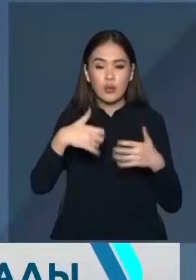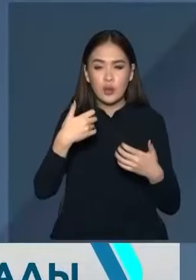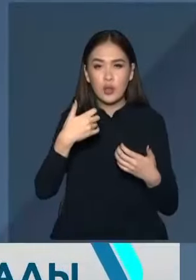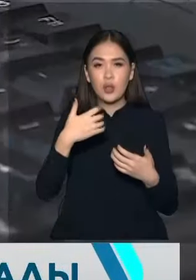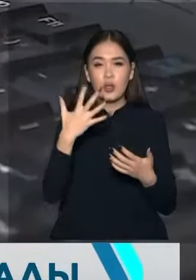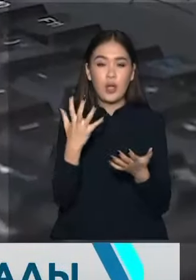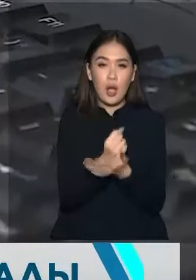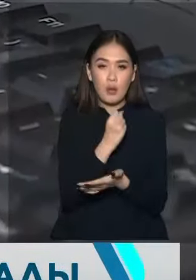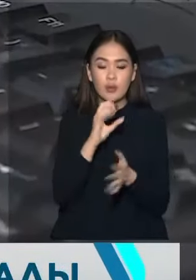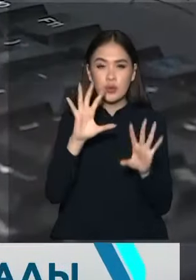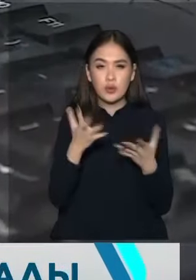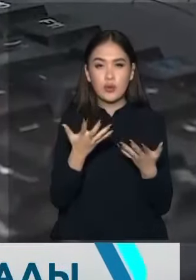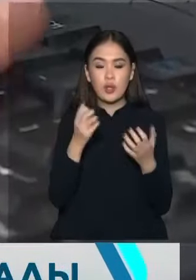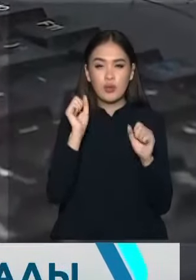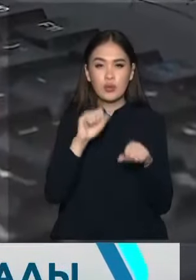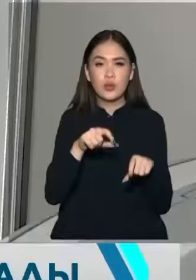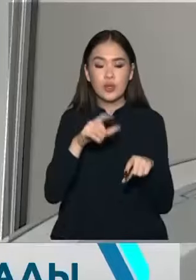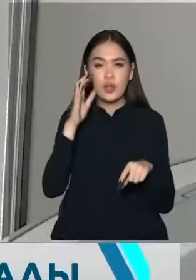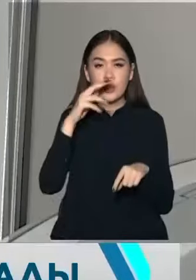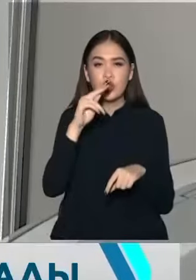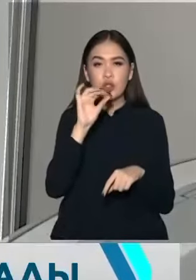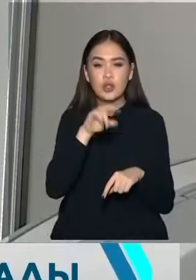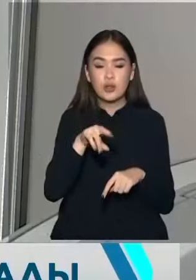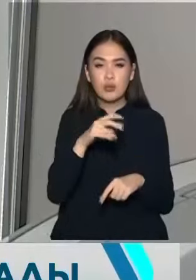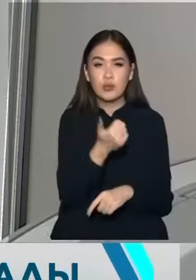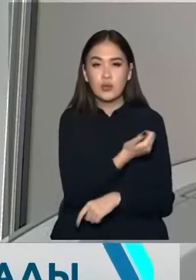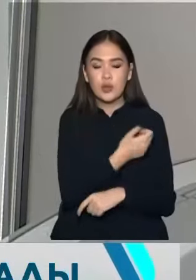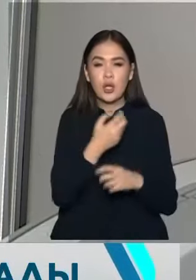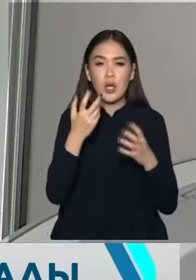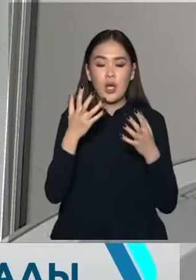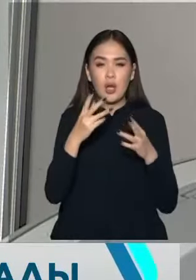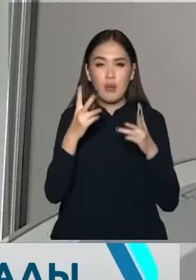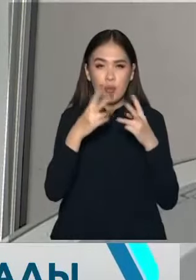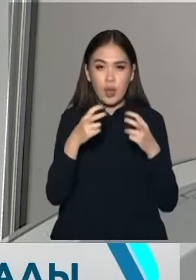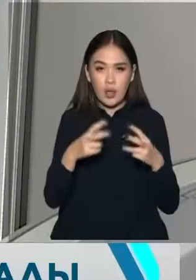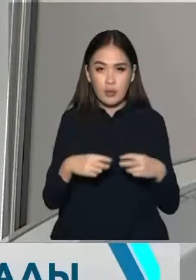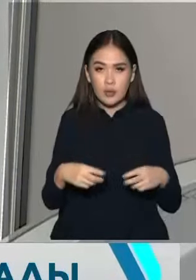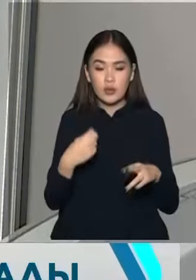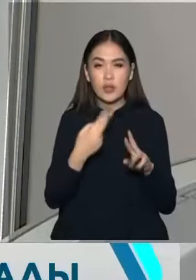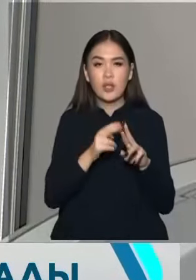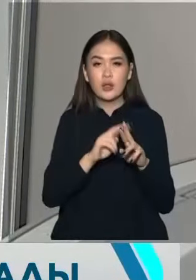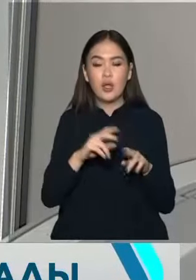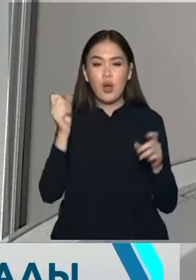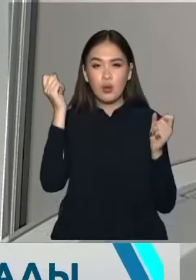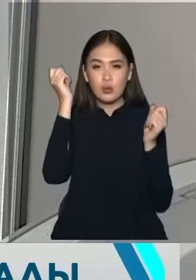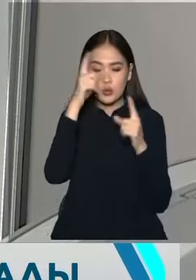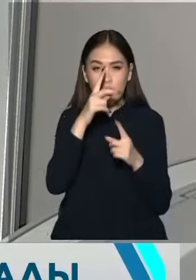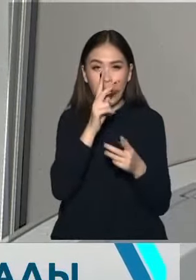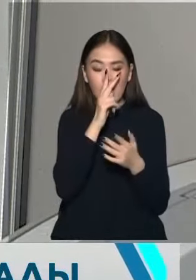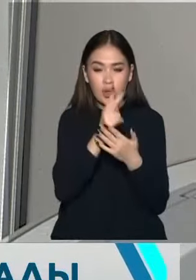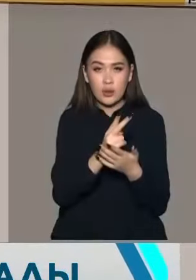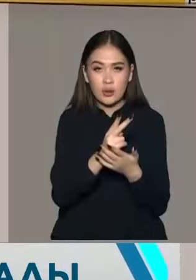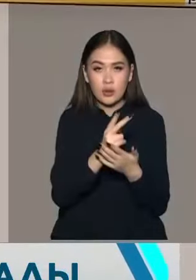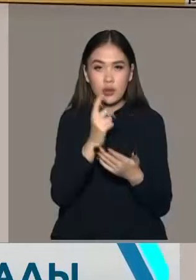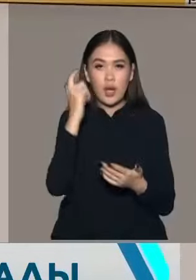болса, ол иттерді мынау чип арқылы сканермен тексеріп, таңба жүйесі арқылы қараған кезде